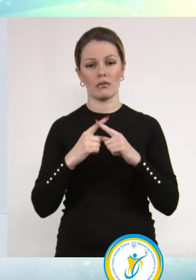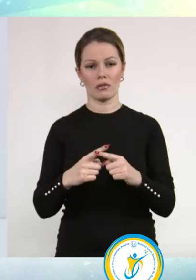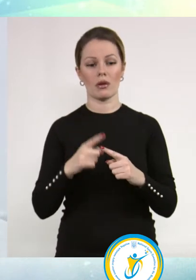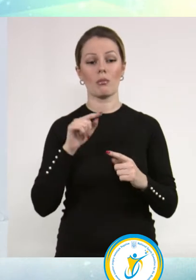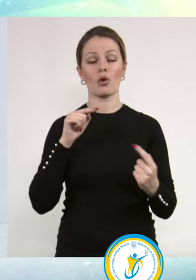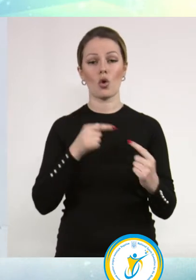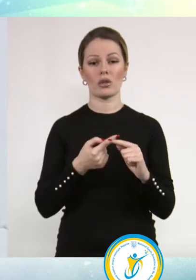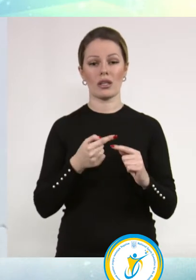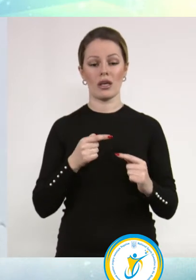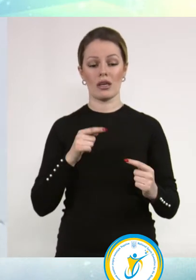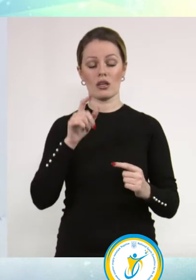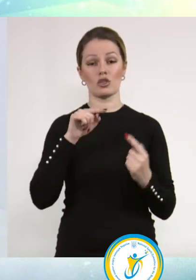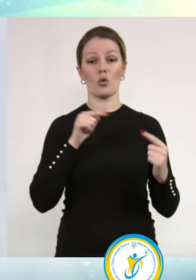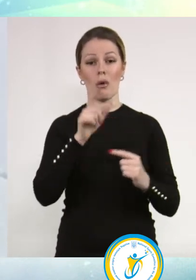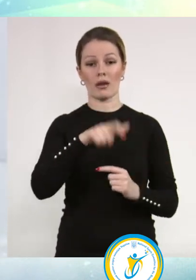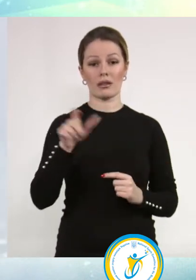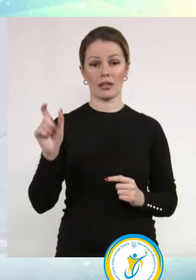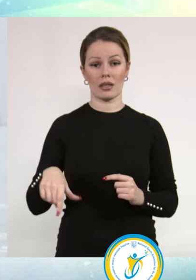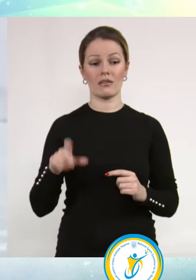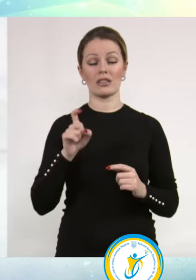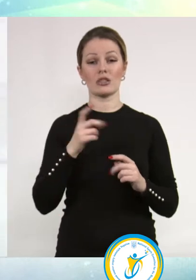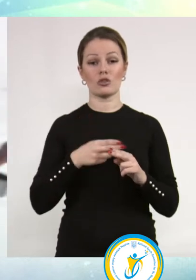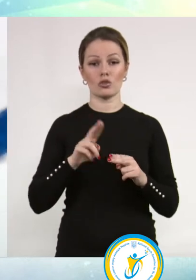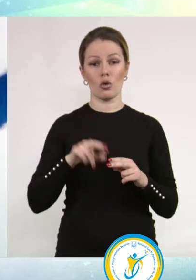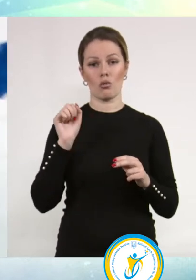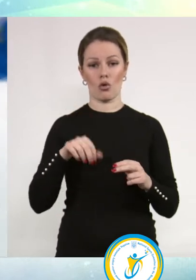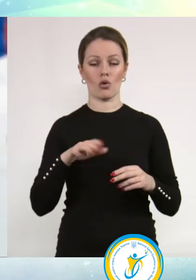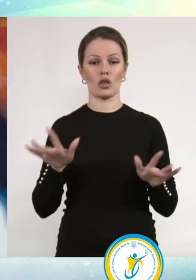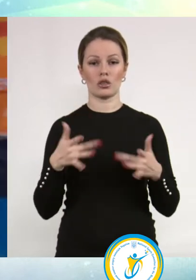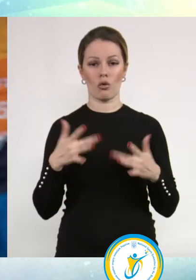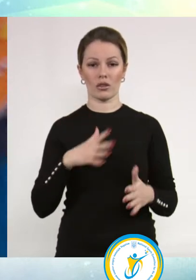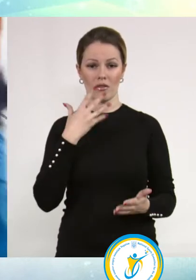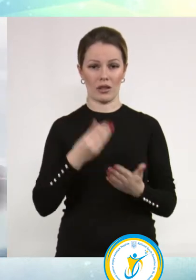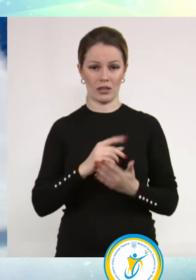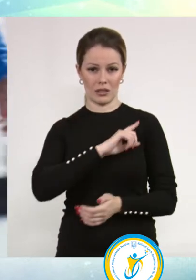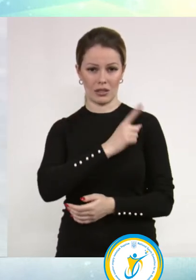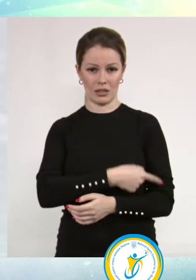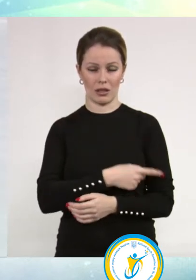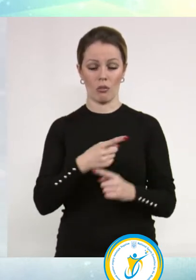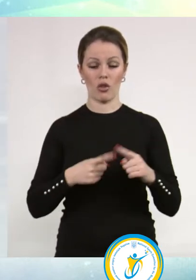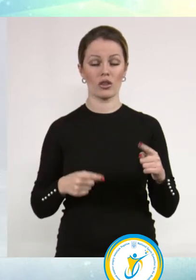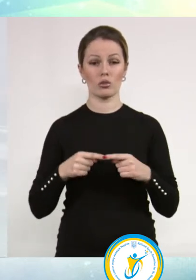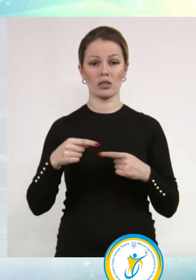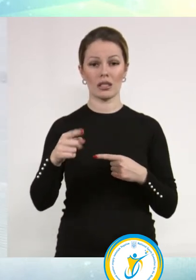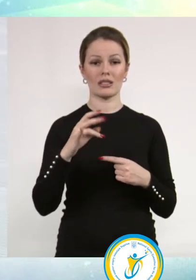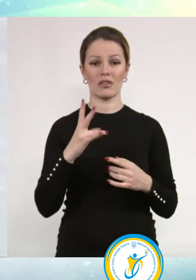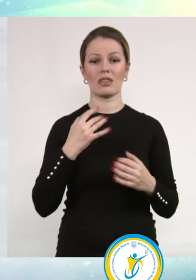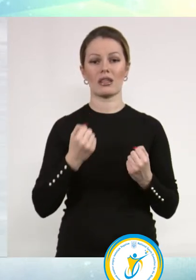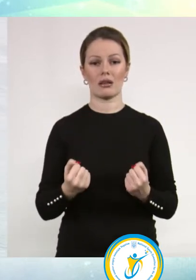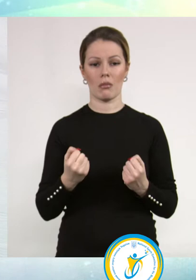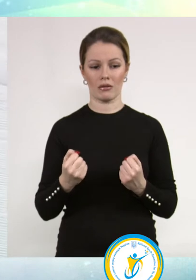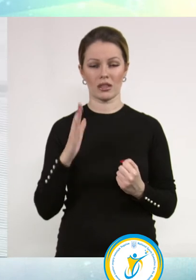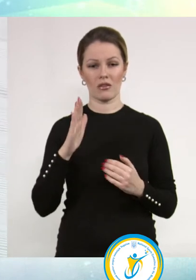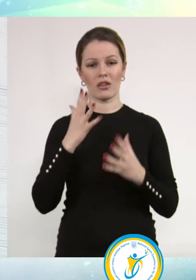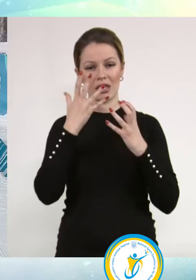про результати суперників на контрольних пунктах. І, виходячи з цього, міг розраховувати власні сили. Половину дистанції він тримався